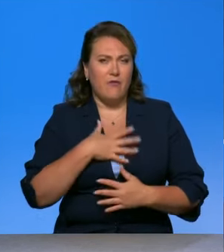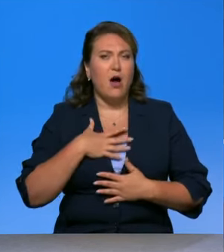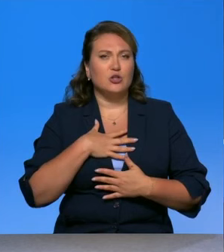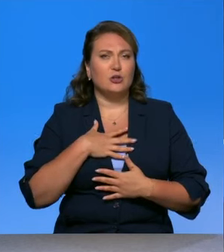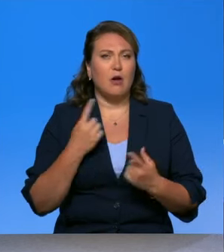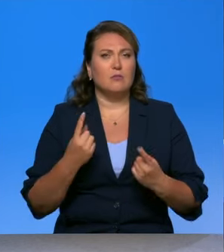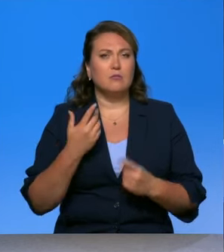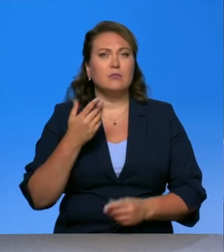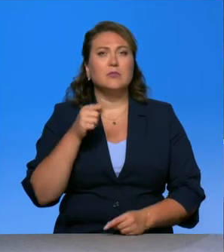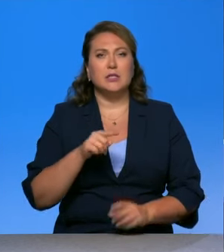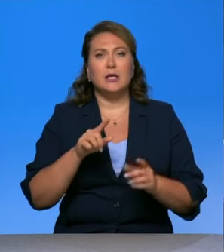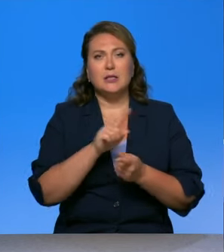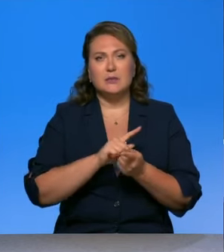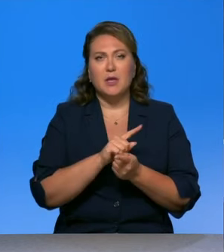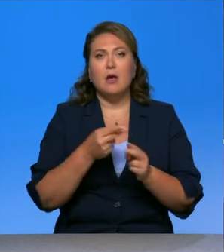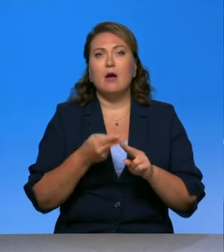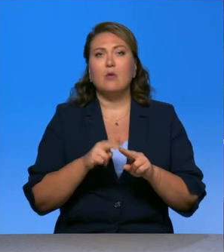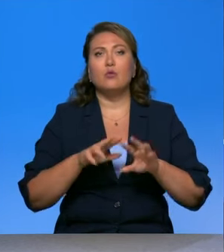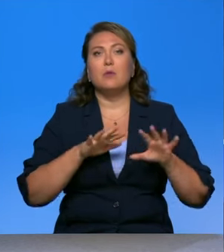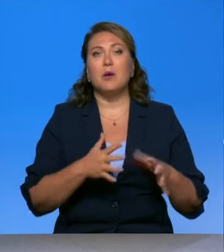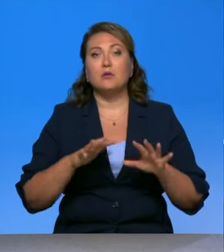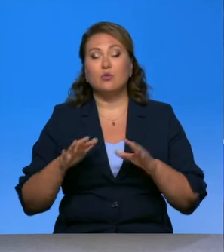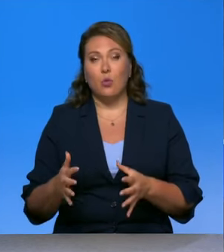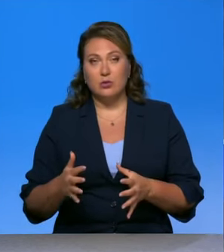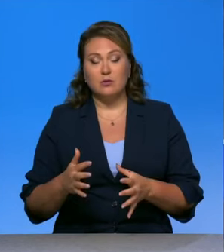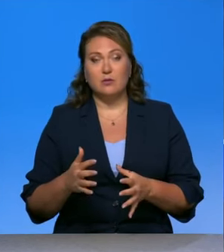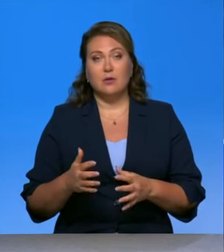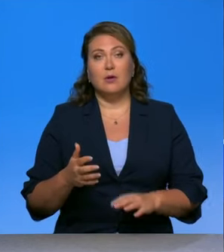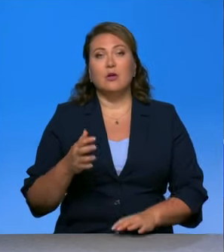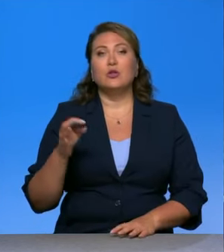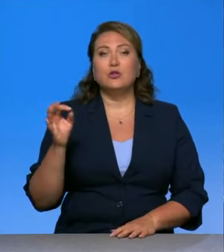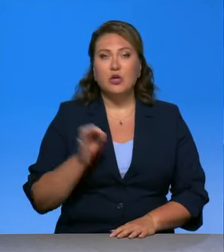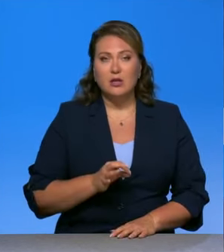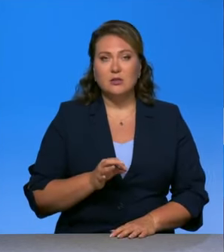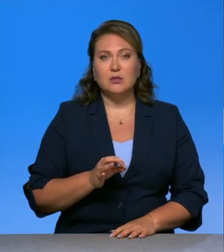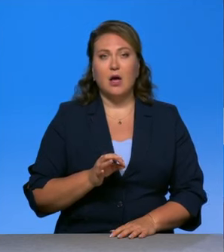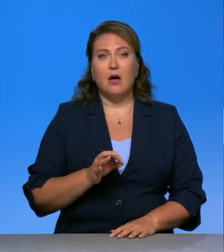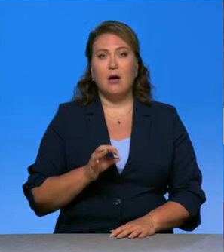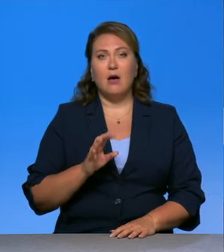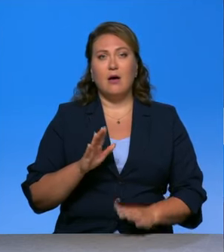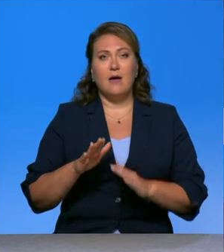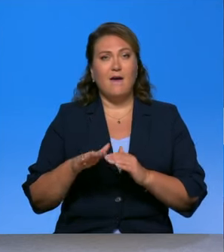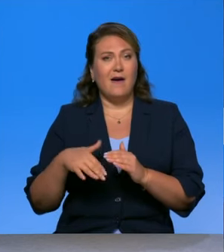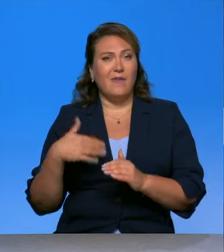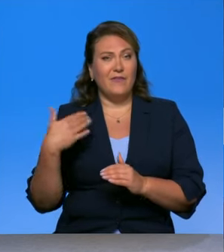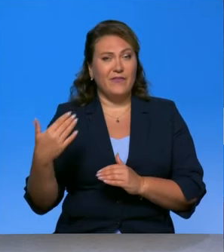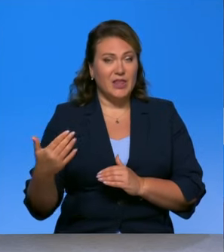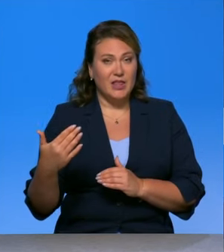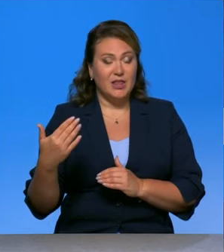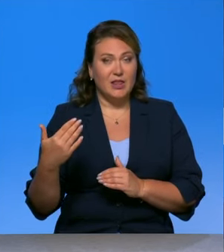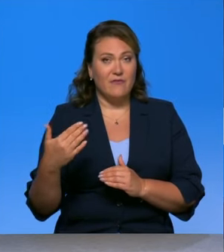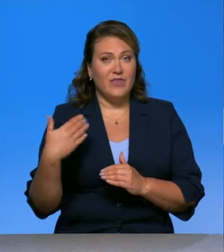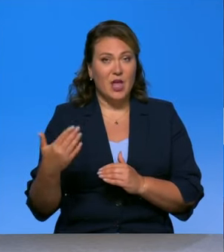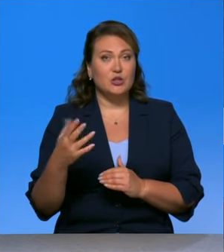изменения, которые происходят, они не всегда, они достаточно часто внешние. Ну,